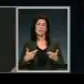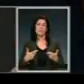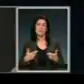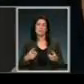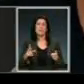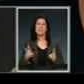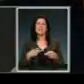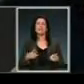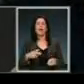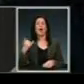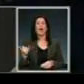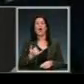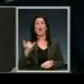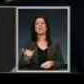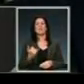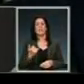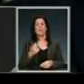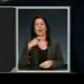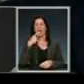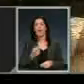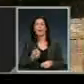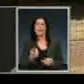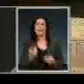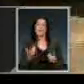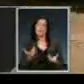כל הזמן לעשות, צריך גם לעבוד, צריך לעשות דברים.